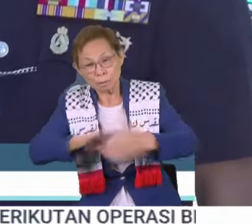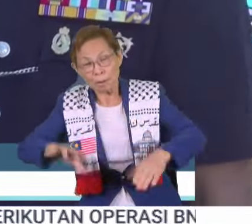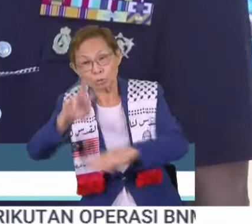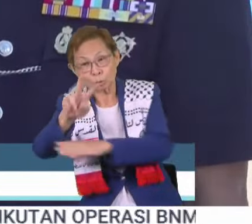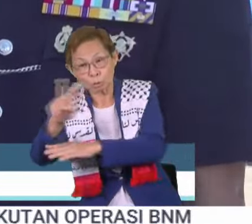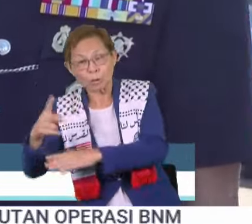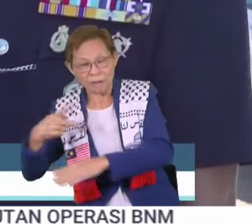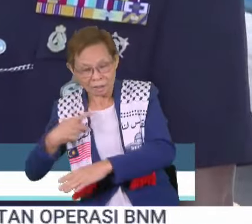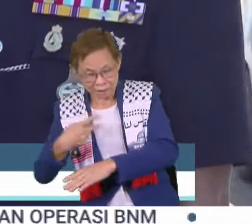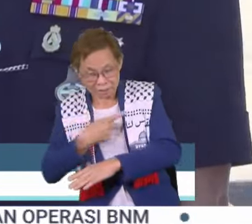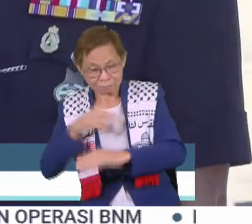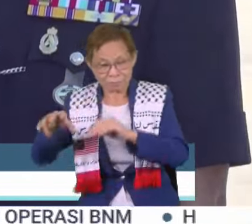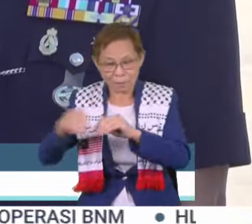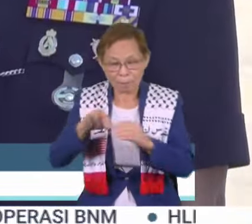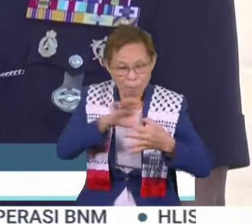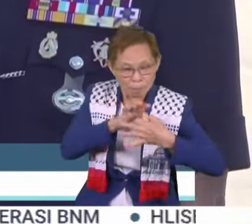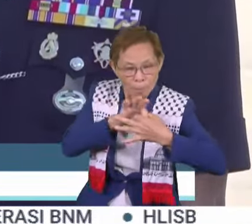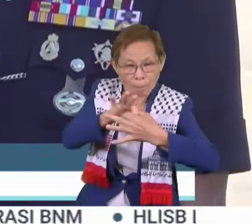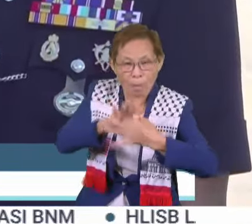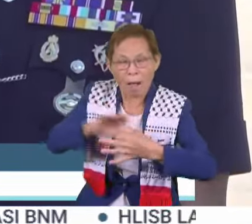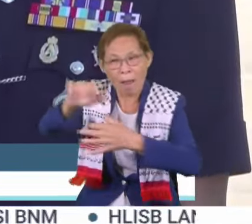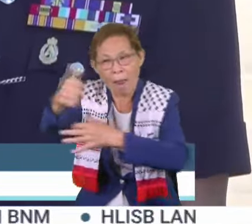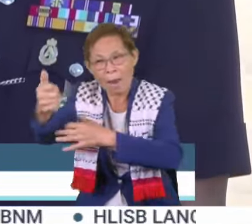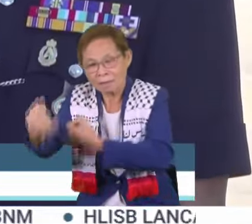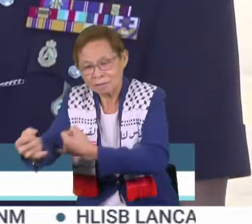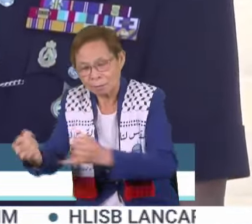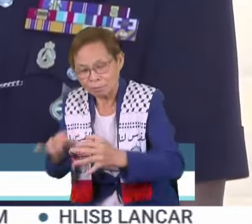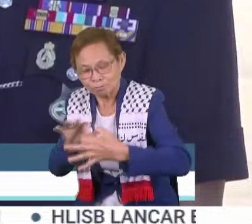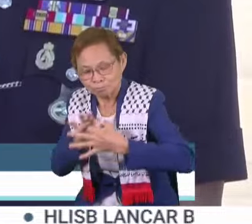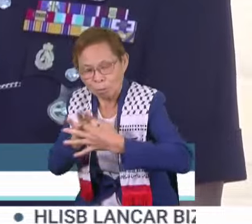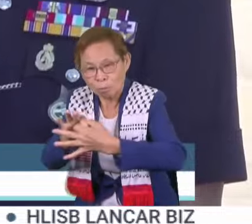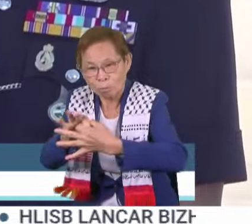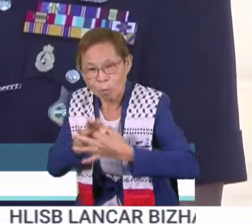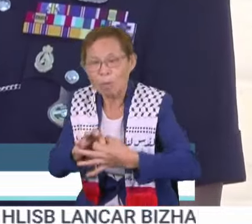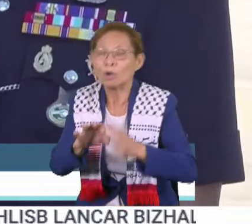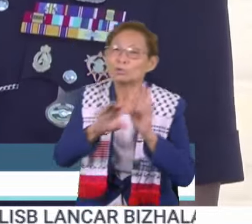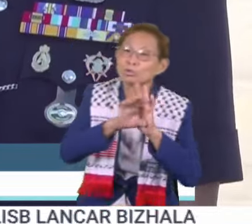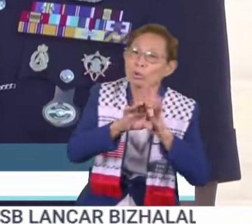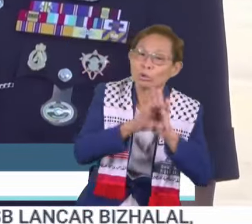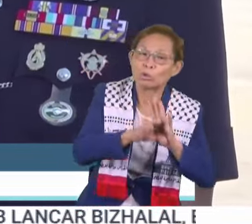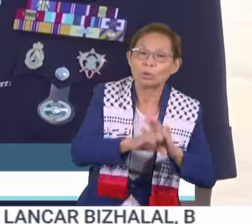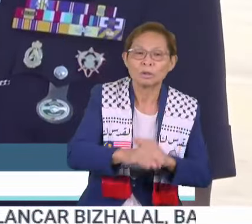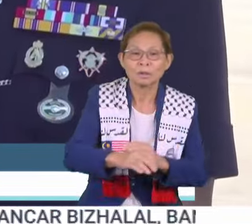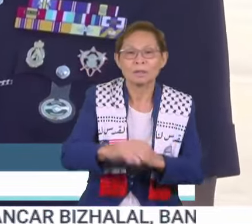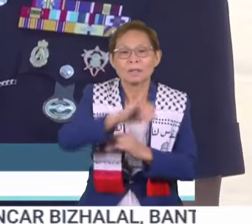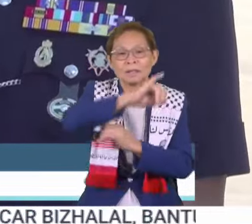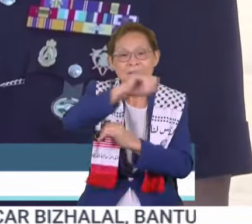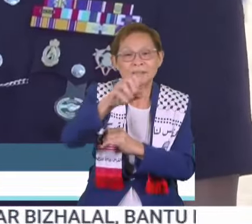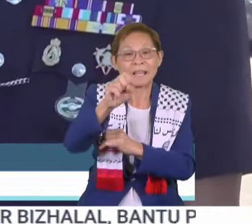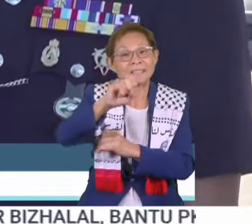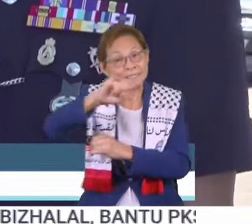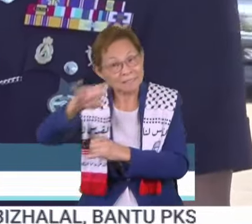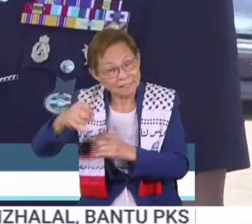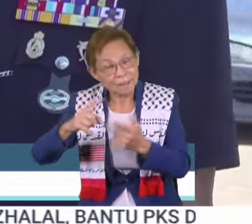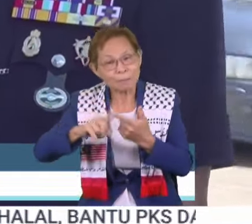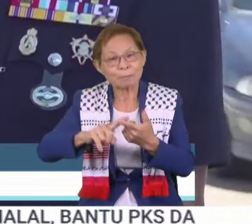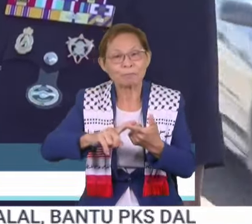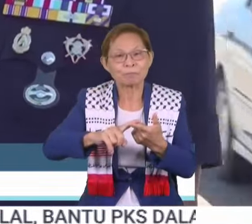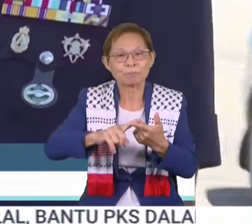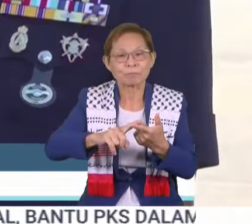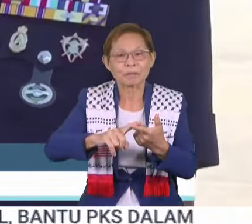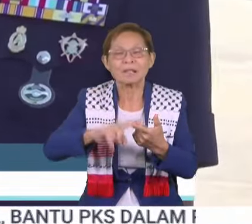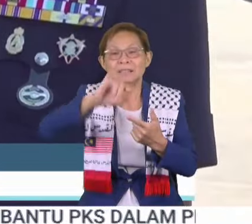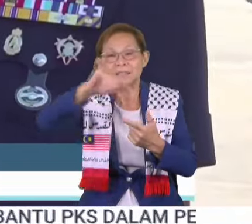tambah pula dengan kolaborasi dengan lain-lain jabatan. Dalam jaringan macam Jabatan Siasatan Jenayah, Jabatan Siasatan